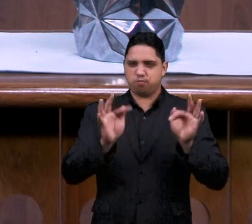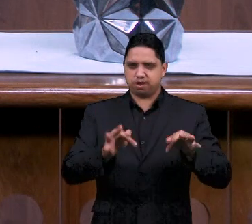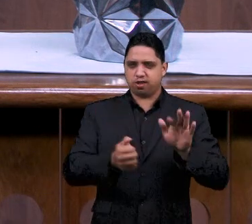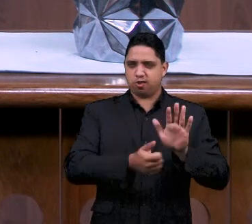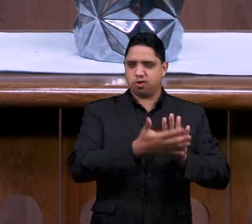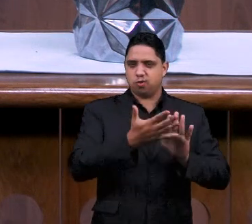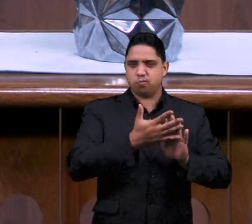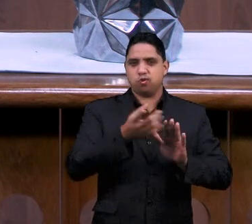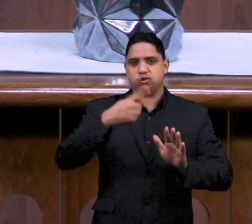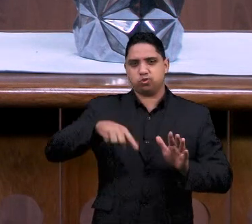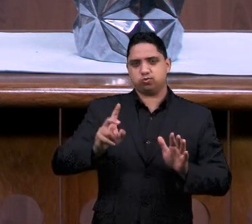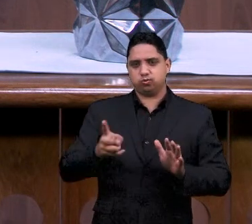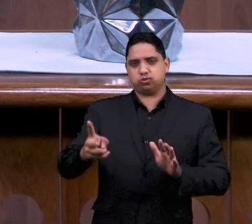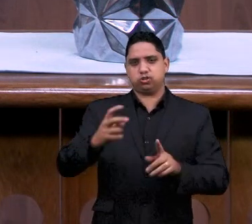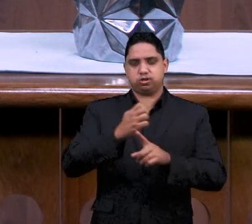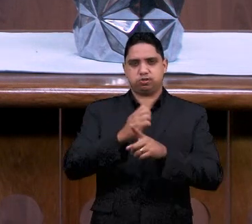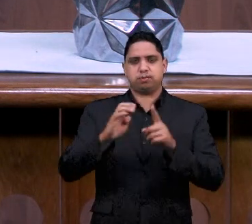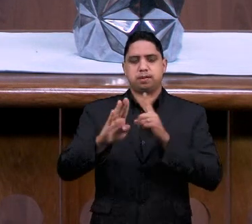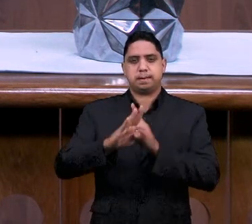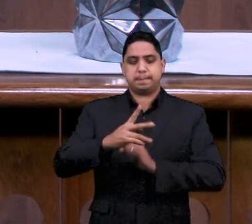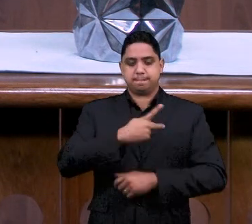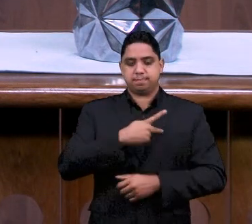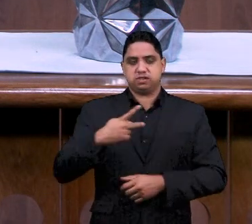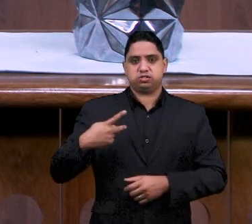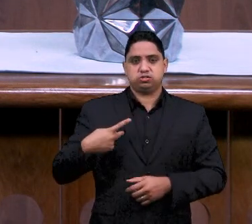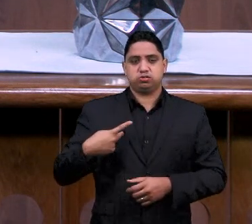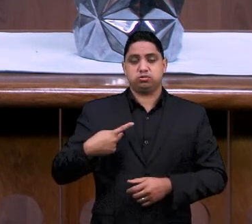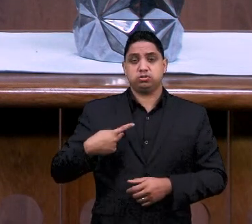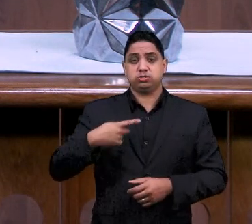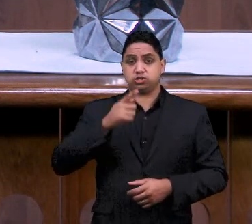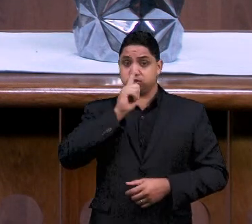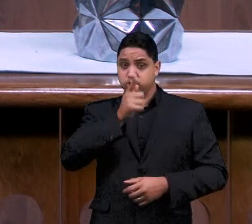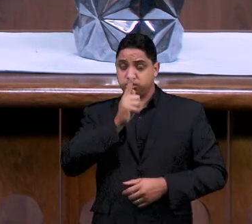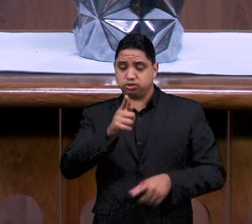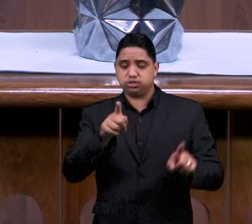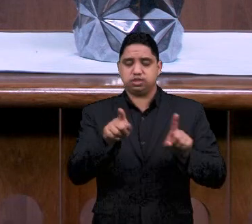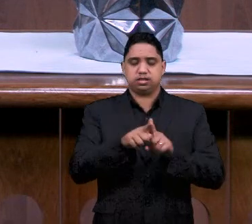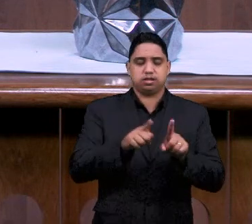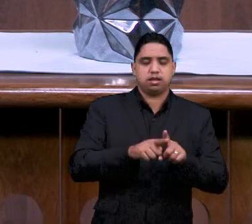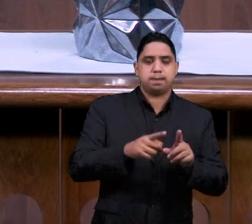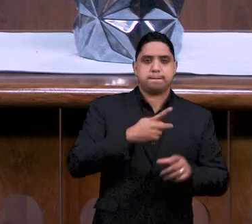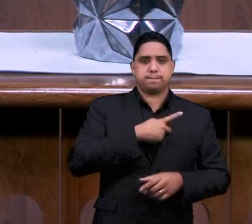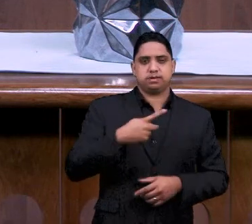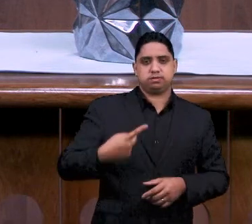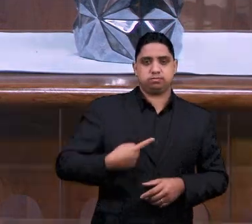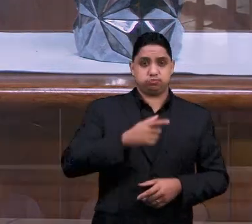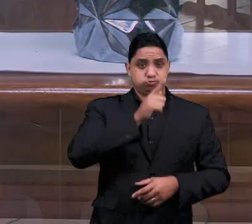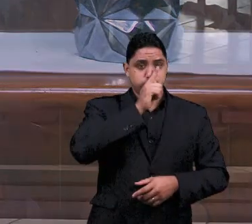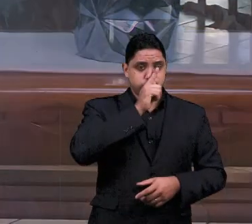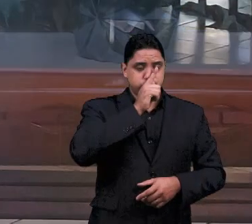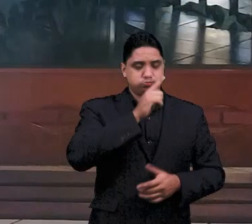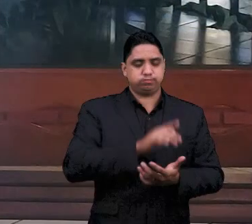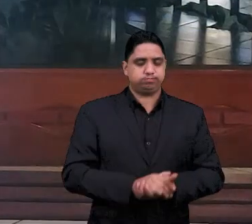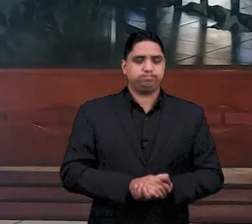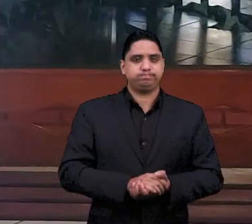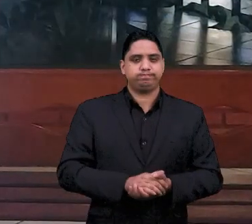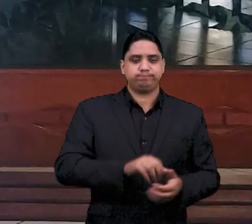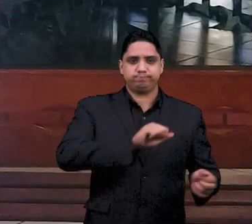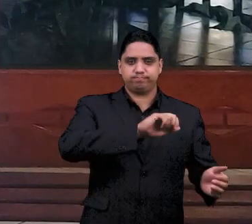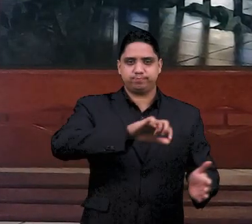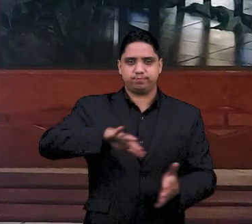allons continuer à l'école biblique dominicale avec le pasteur de Tigueiros et aussi le pasteur Gilson Souza.